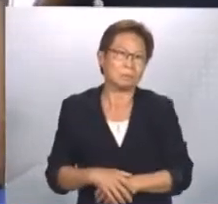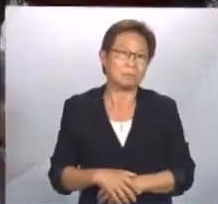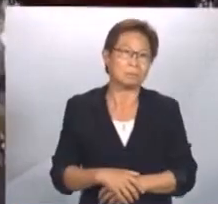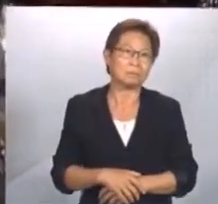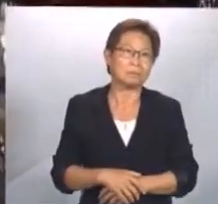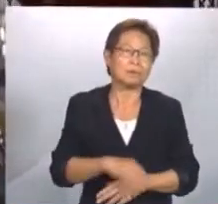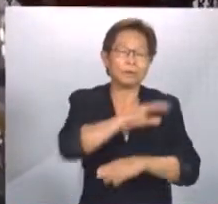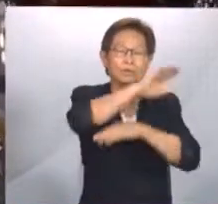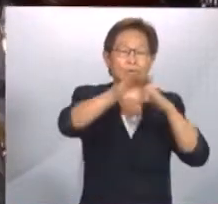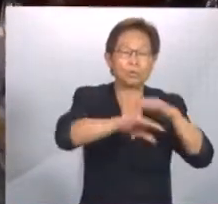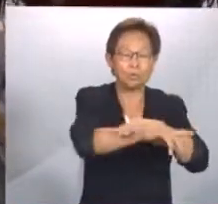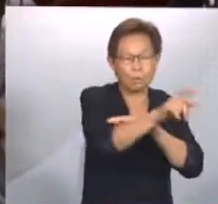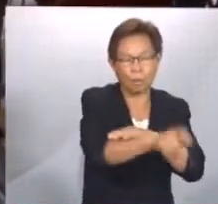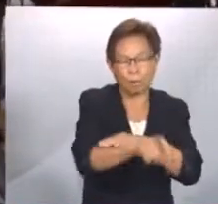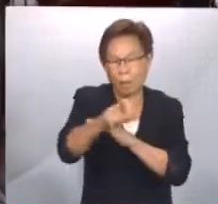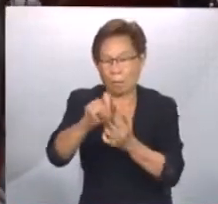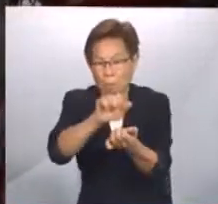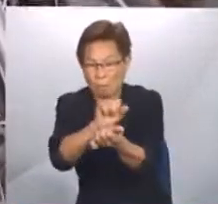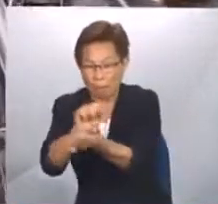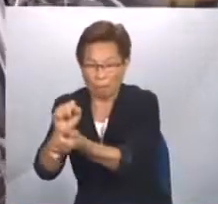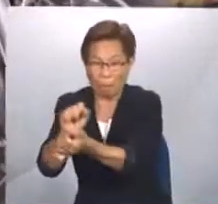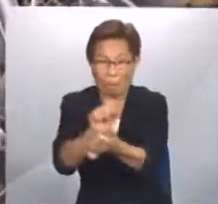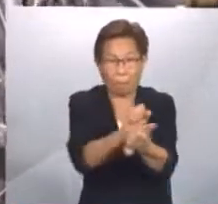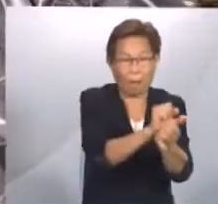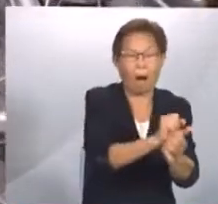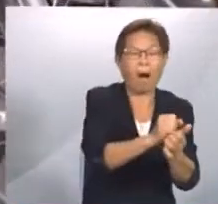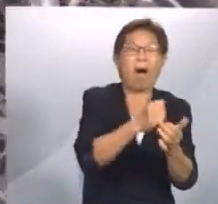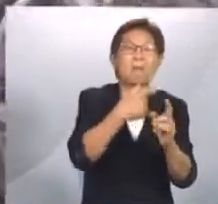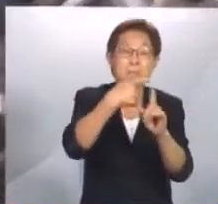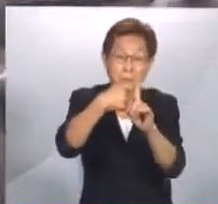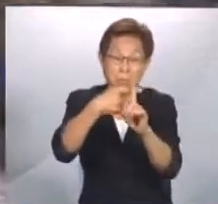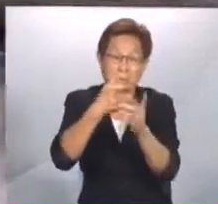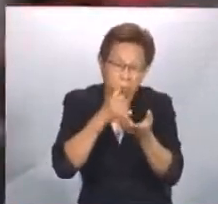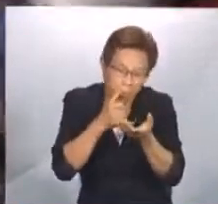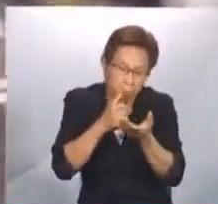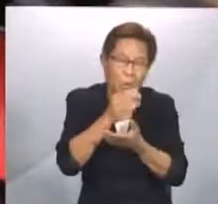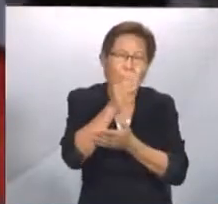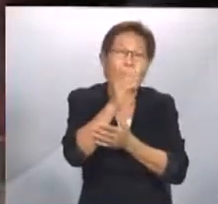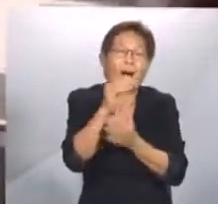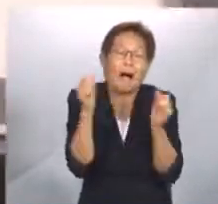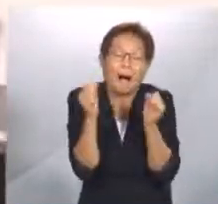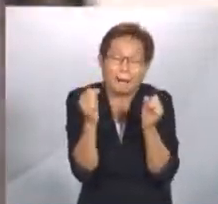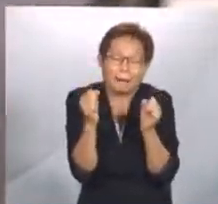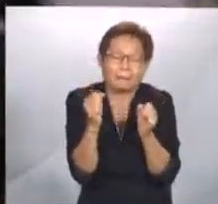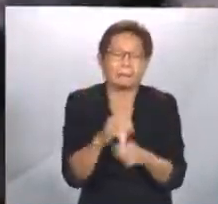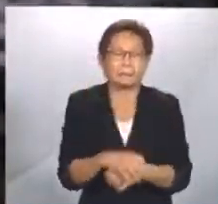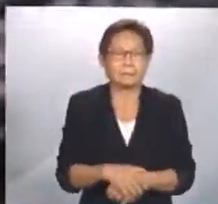Kesemua suspek yang ditahan didapati positif dadah jenis metamfetamin.